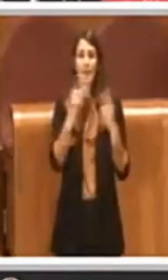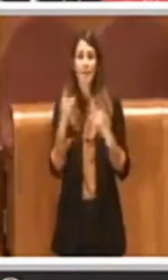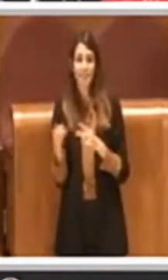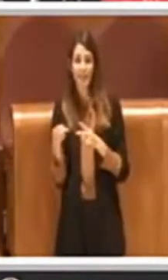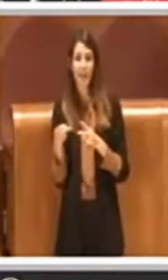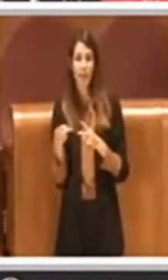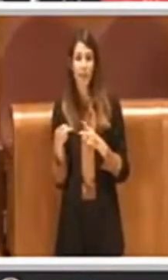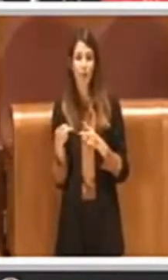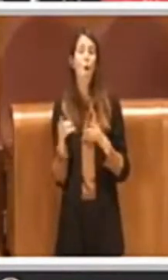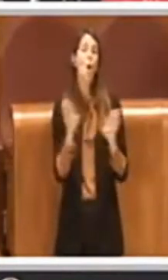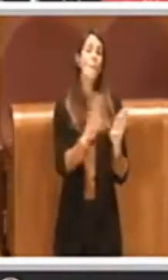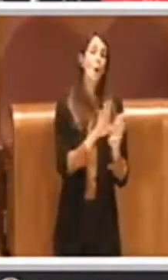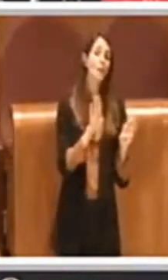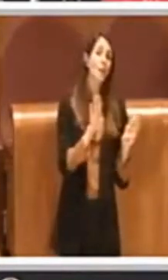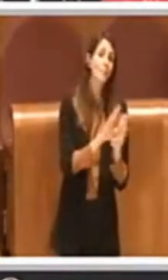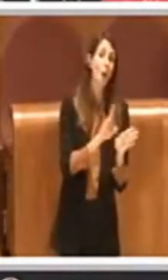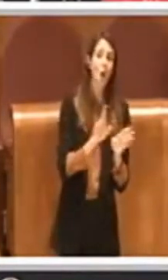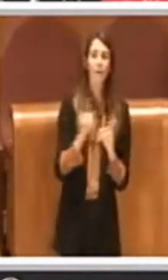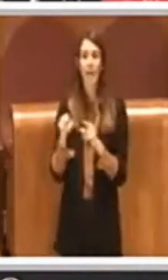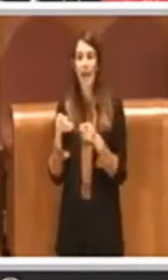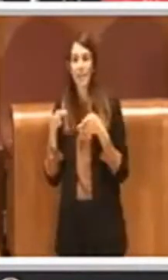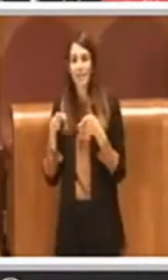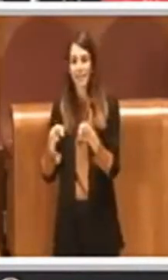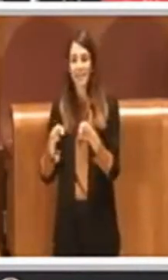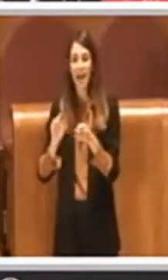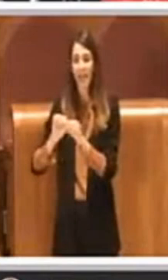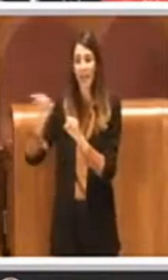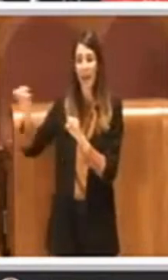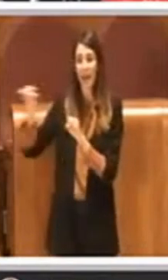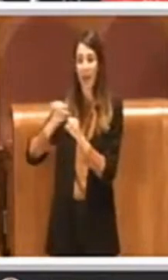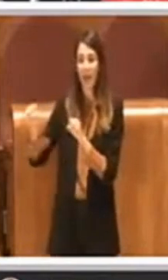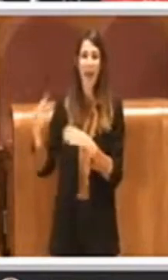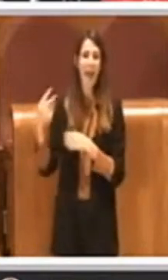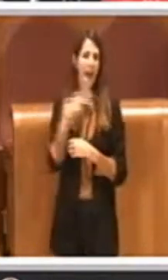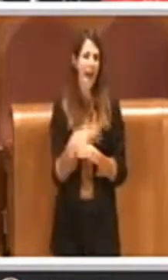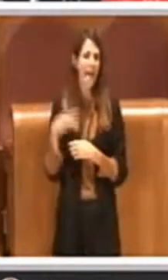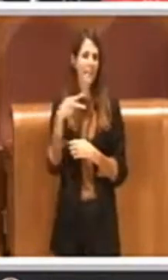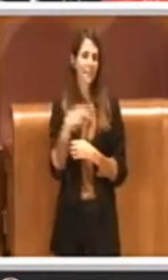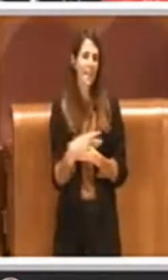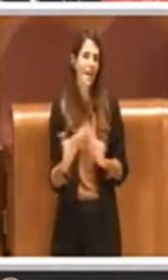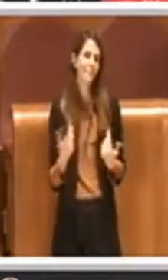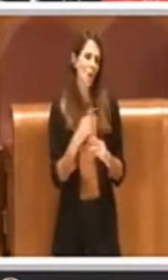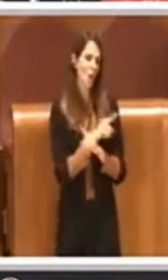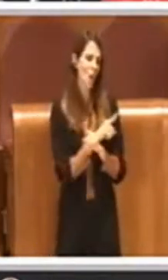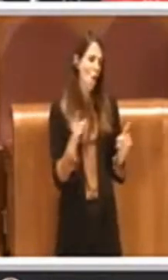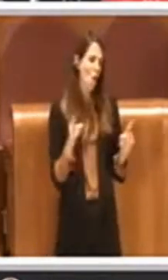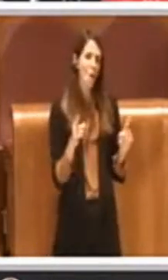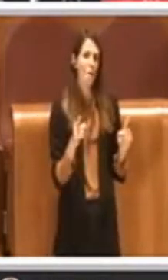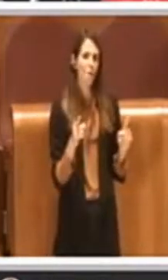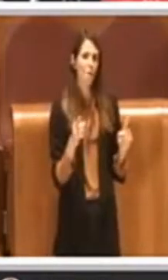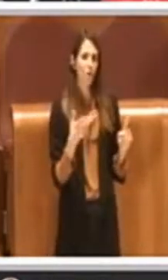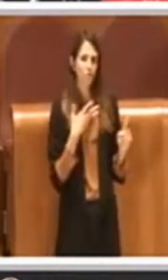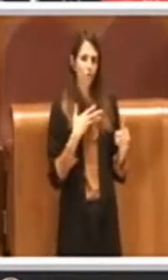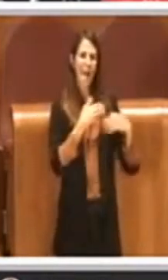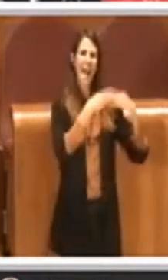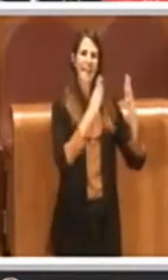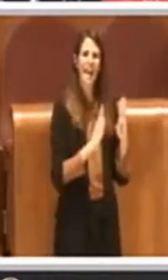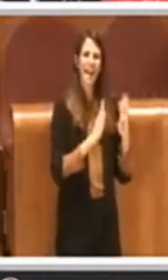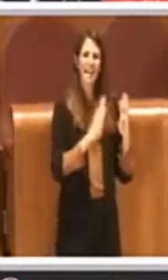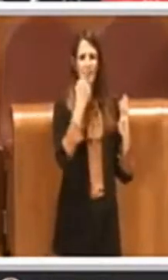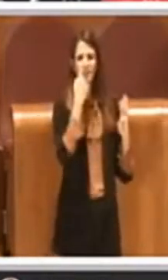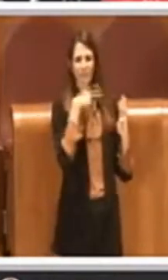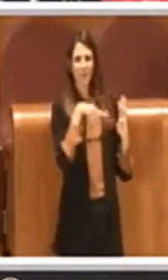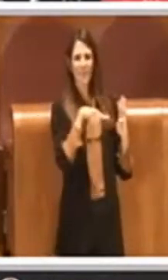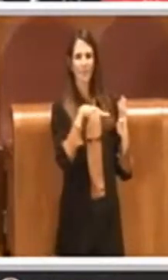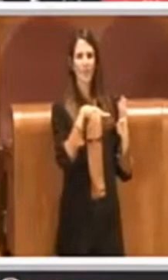di nuova raccolta stradale dopo tanti anni è in realtà i condomini problematici non sono